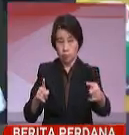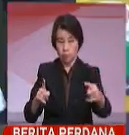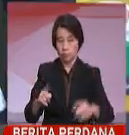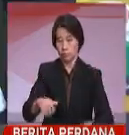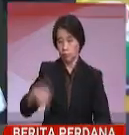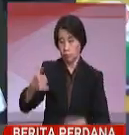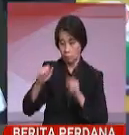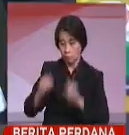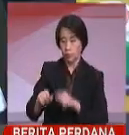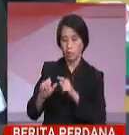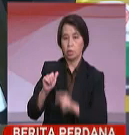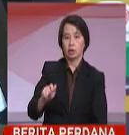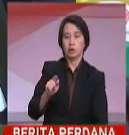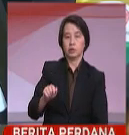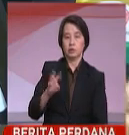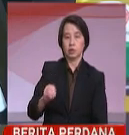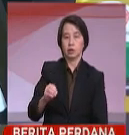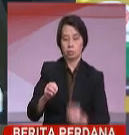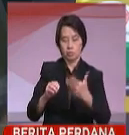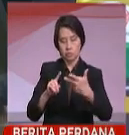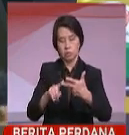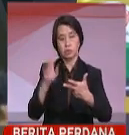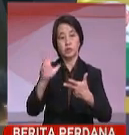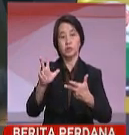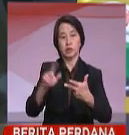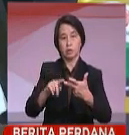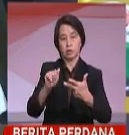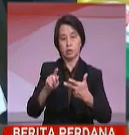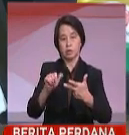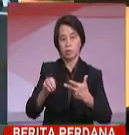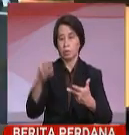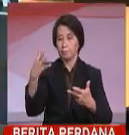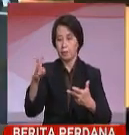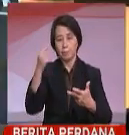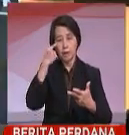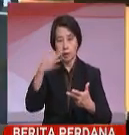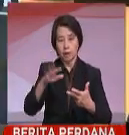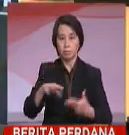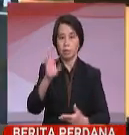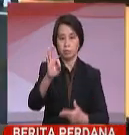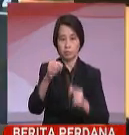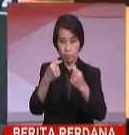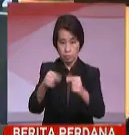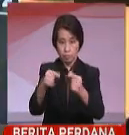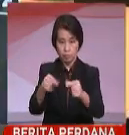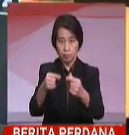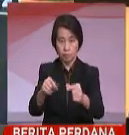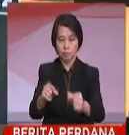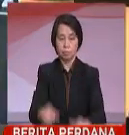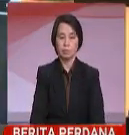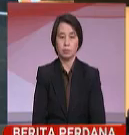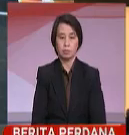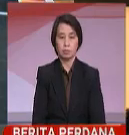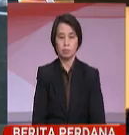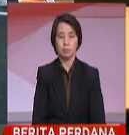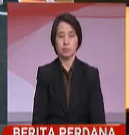ini boleh membolehkan edmtitans berada di tangga ketiga Liga dengan 14 matte selepas terbenam perlawanan berlangsung